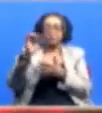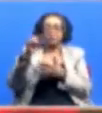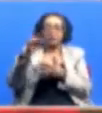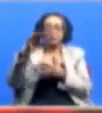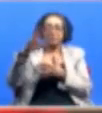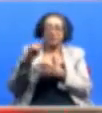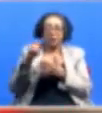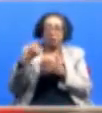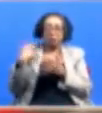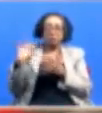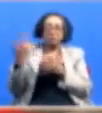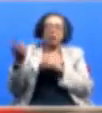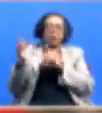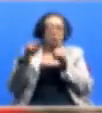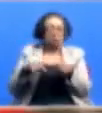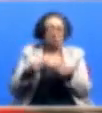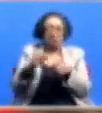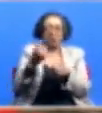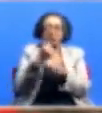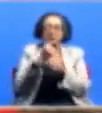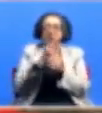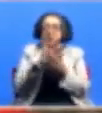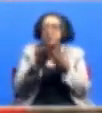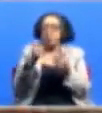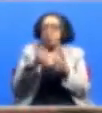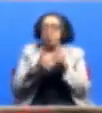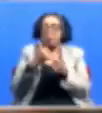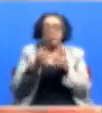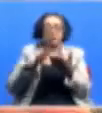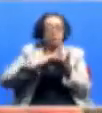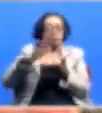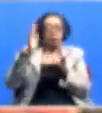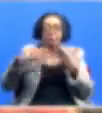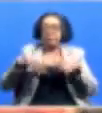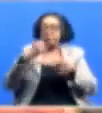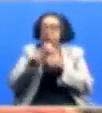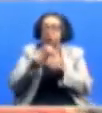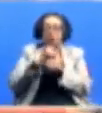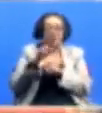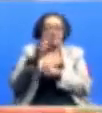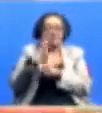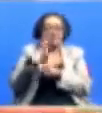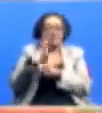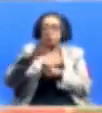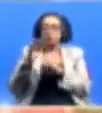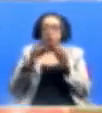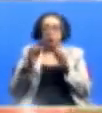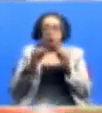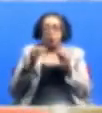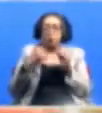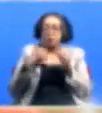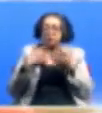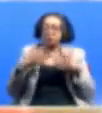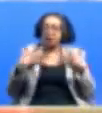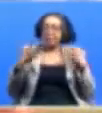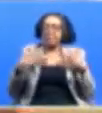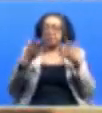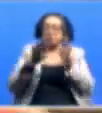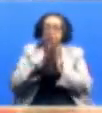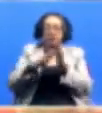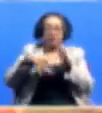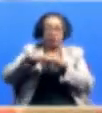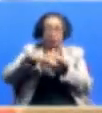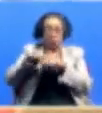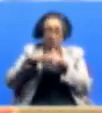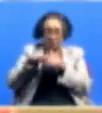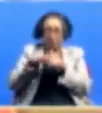kwa wingi na wamefanya kitendo ambao watu wengi hawafanyi katika Vihiga County. Kwa hivyo imekuwa tournament nzuri, tumefurahishwa sana na kiwango cha